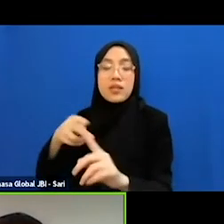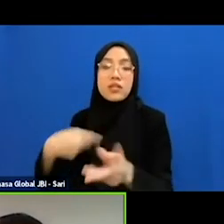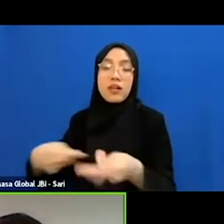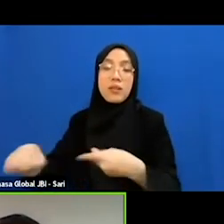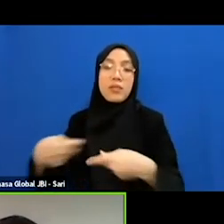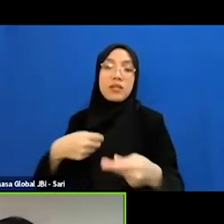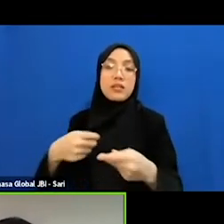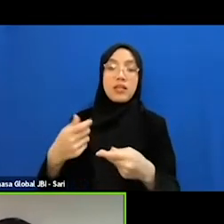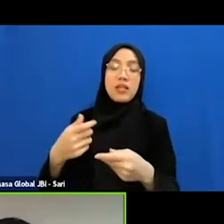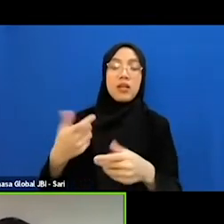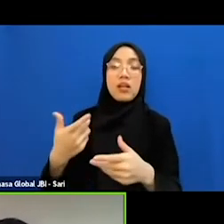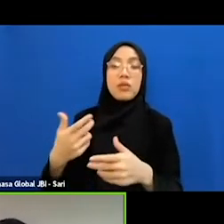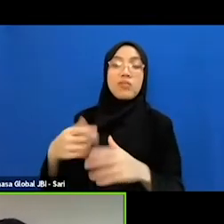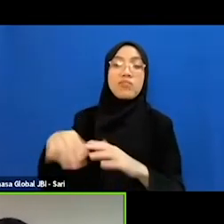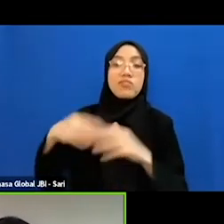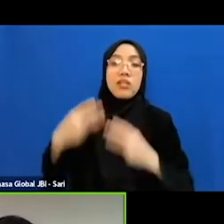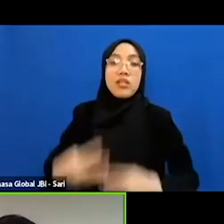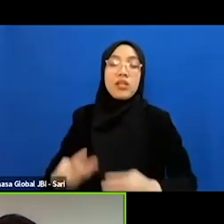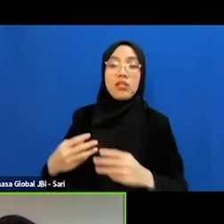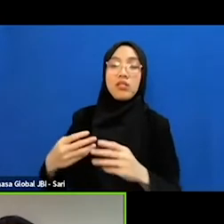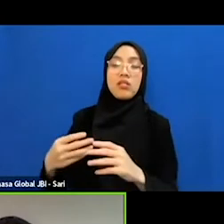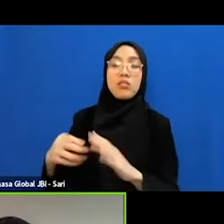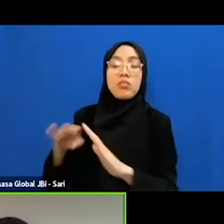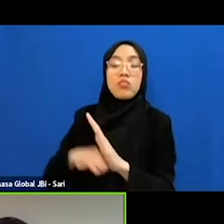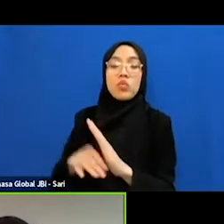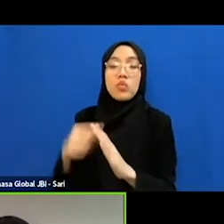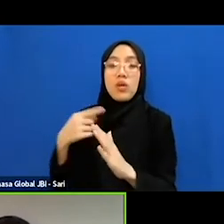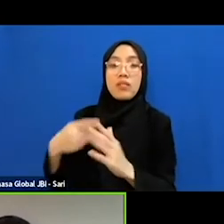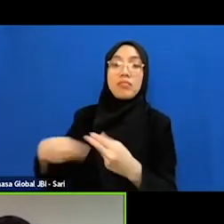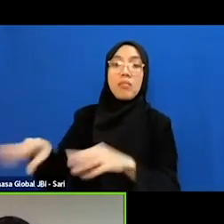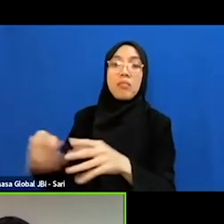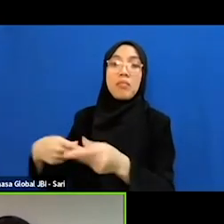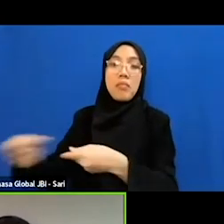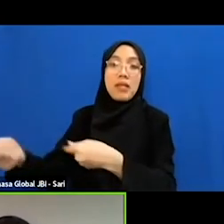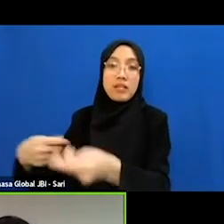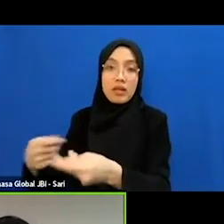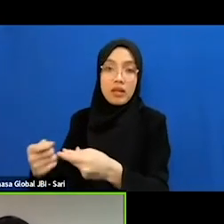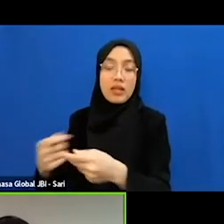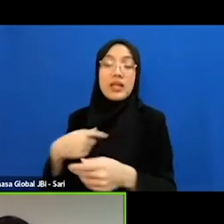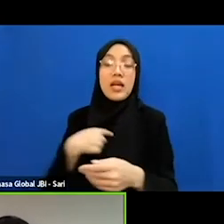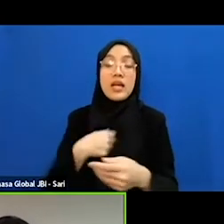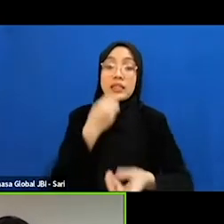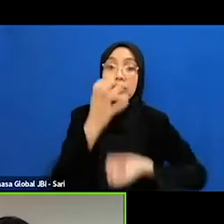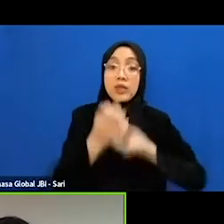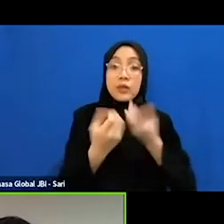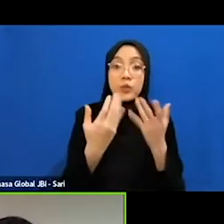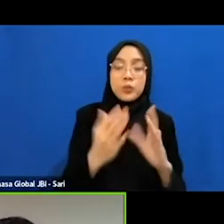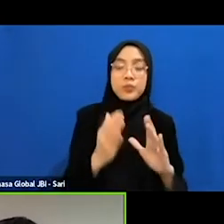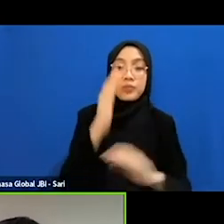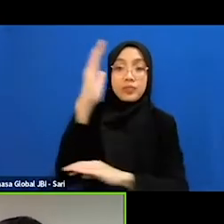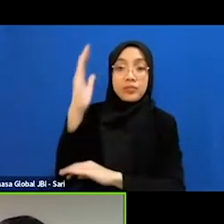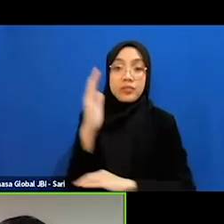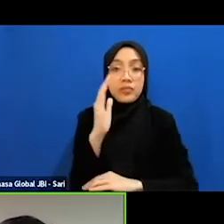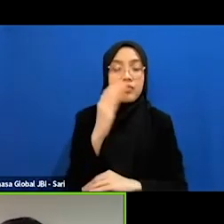kuanda itu nah saya sudah skema kan sebetulnya dipaparkan saya dengan KIIC